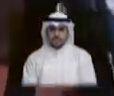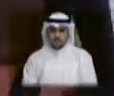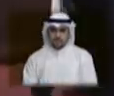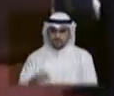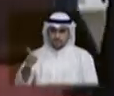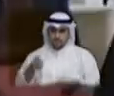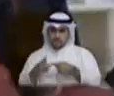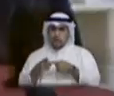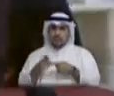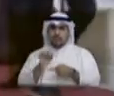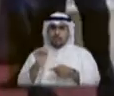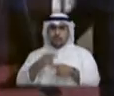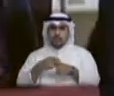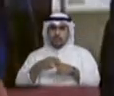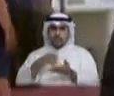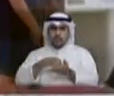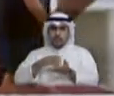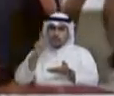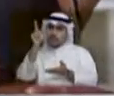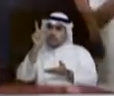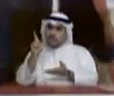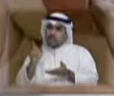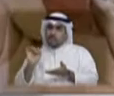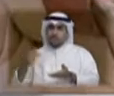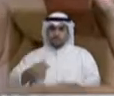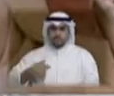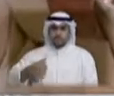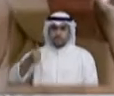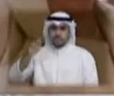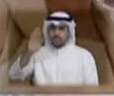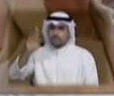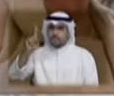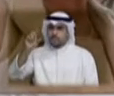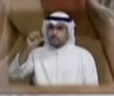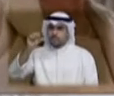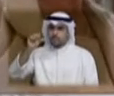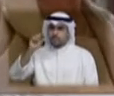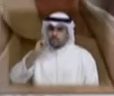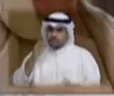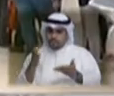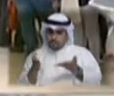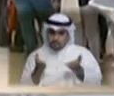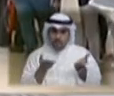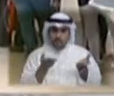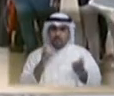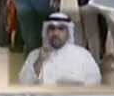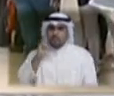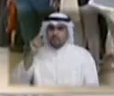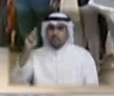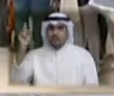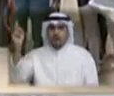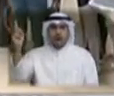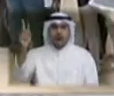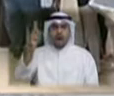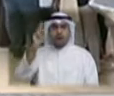جناح الكويت ليس معرضا يعرض محتويات للزوار الذين يتوافدون عليه من شتى أقطار